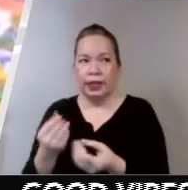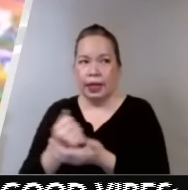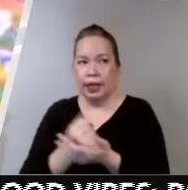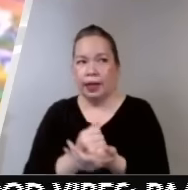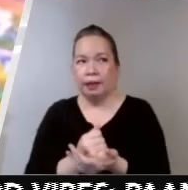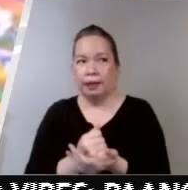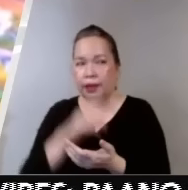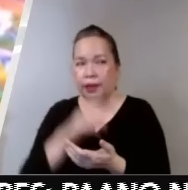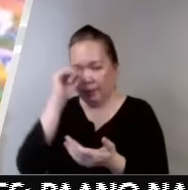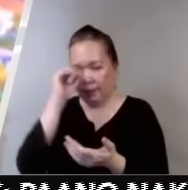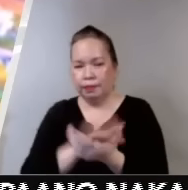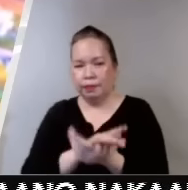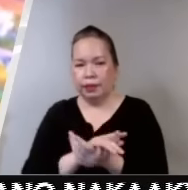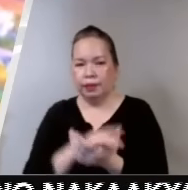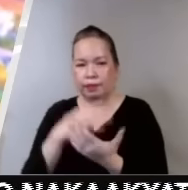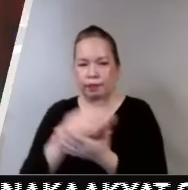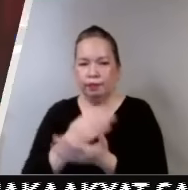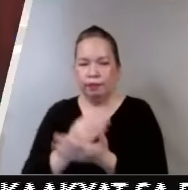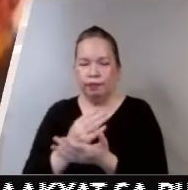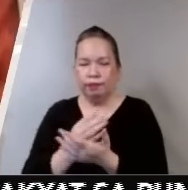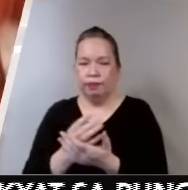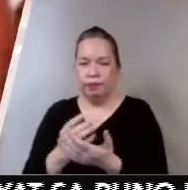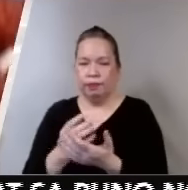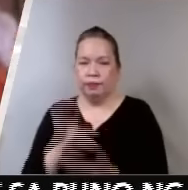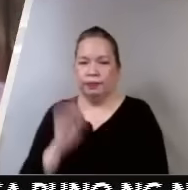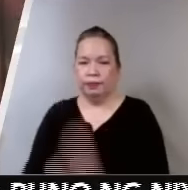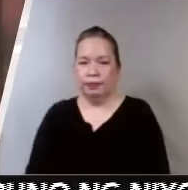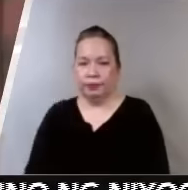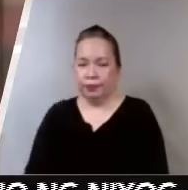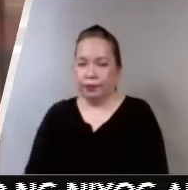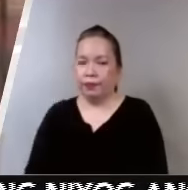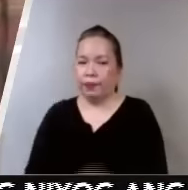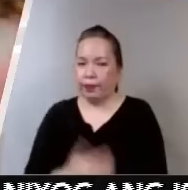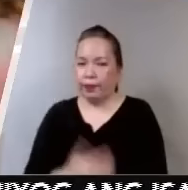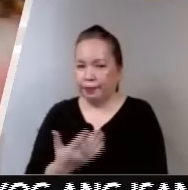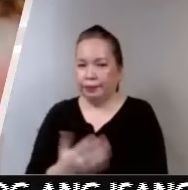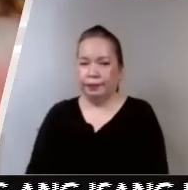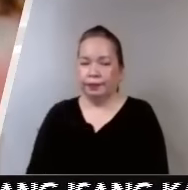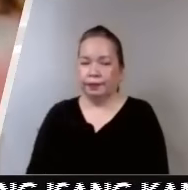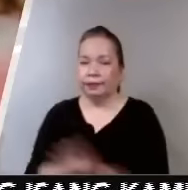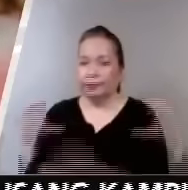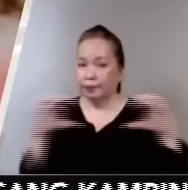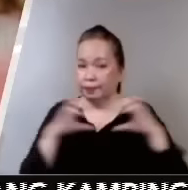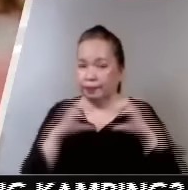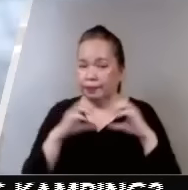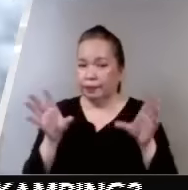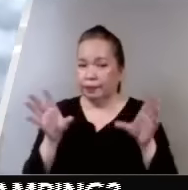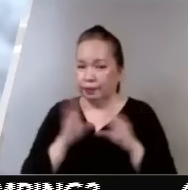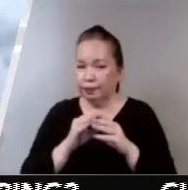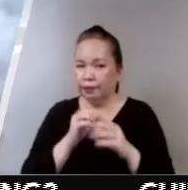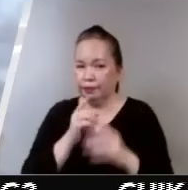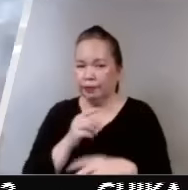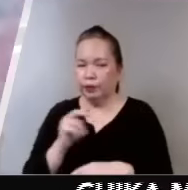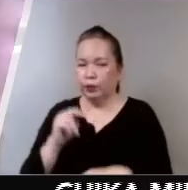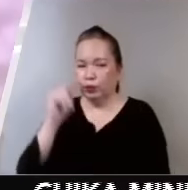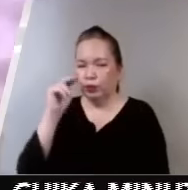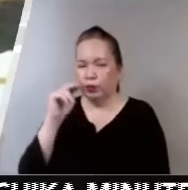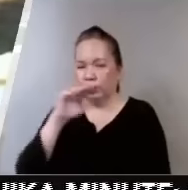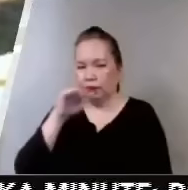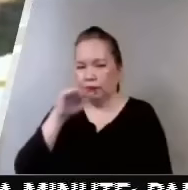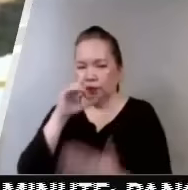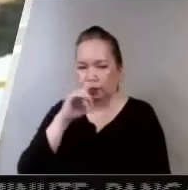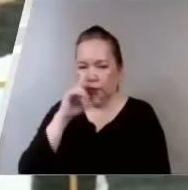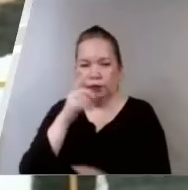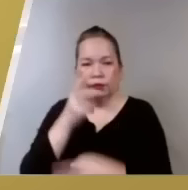namin. Para sa GMA Integrated News, Chris Uniga ng GMA Regional TV One North Central Luzon. Nakatutok,